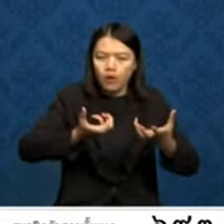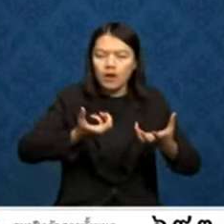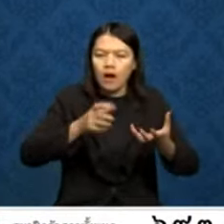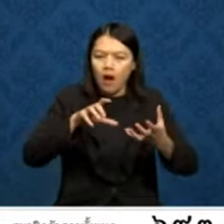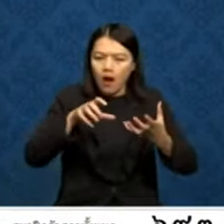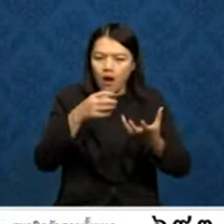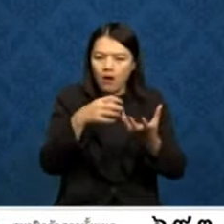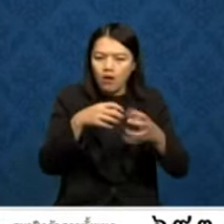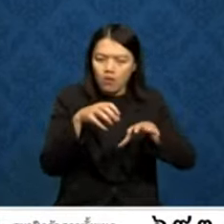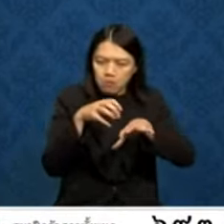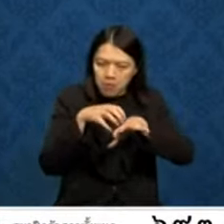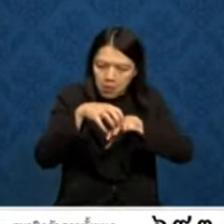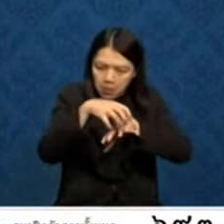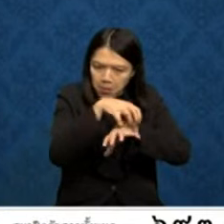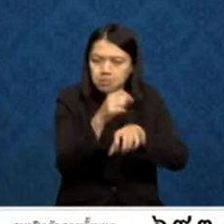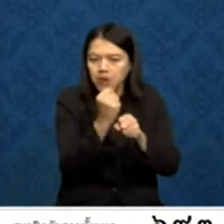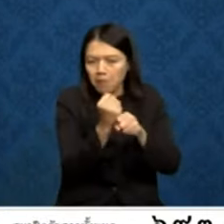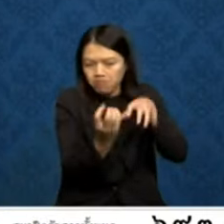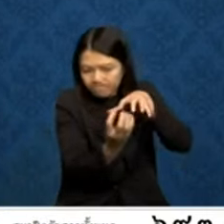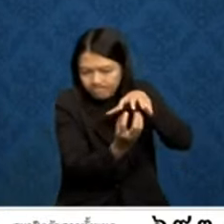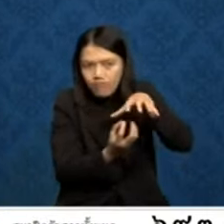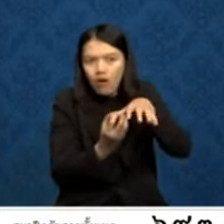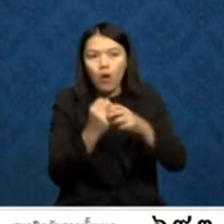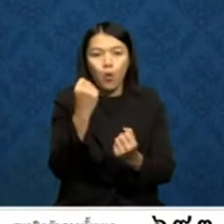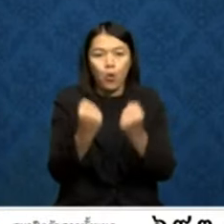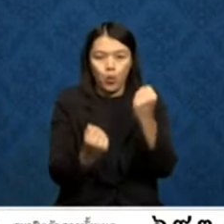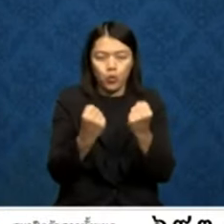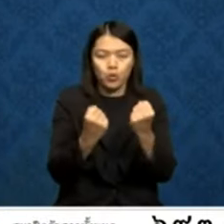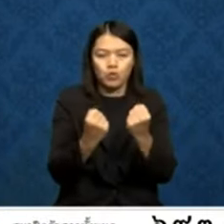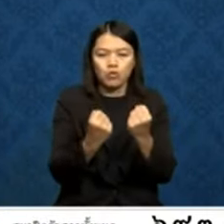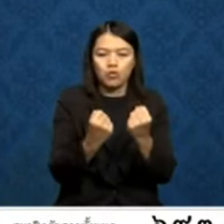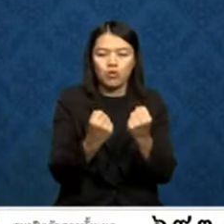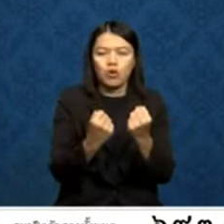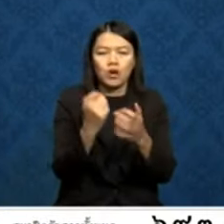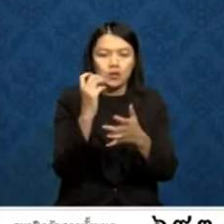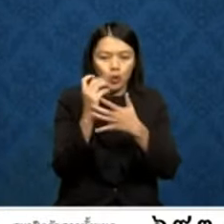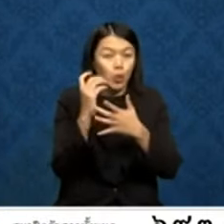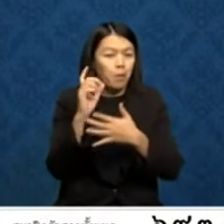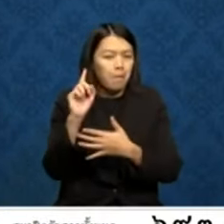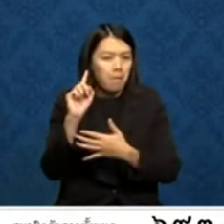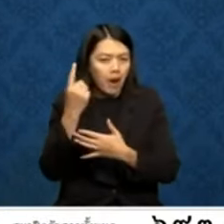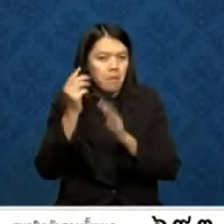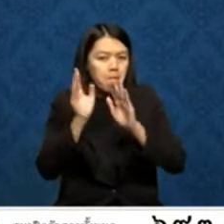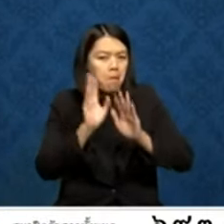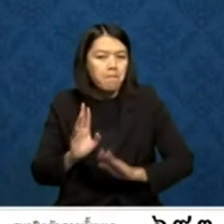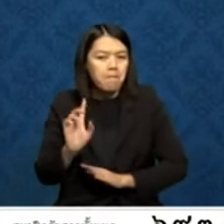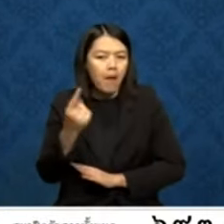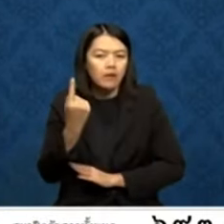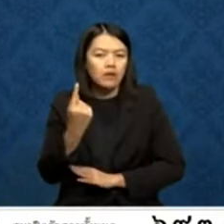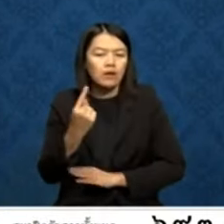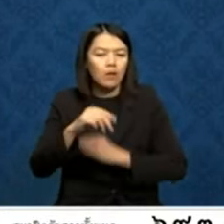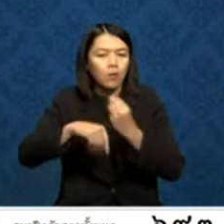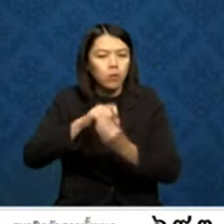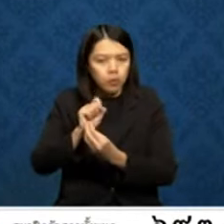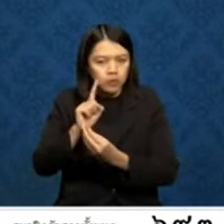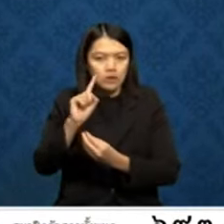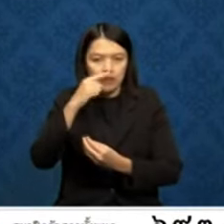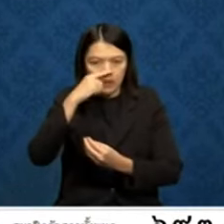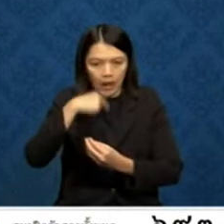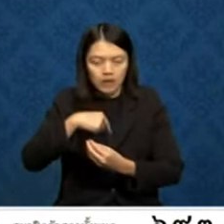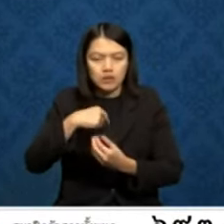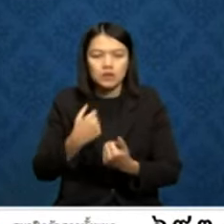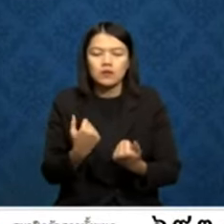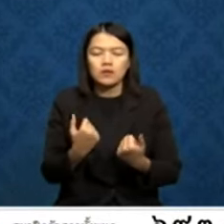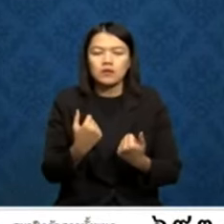ศ local content และการถ่ายโอนเทคโนโลยีสมัยใหม่ให้แก่ธุรกิจไทยในขณะ